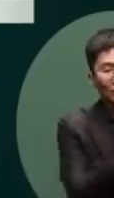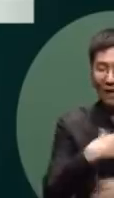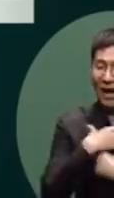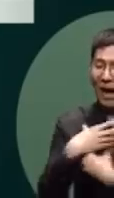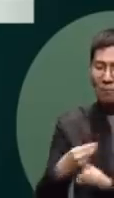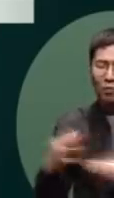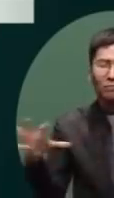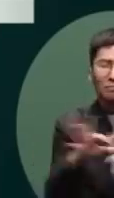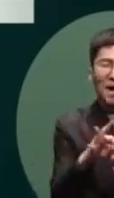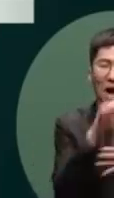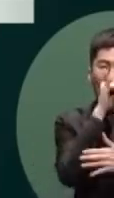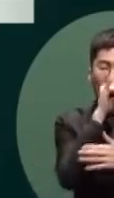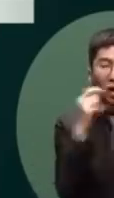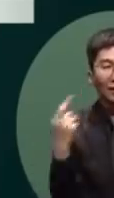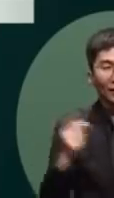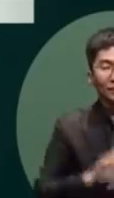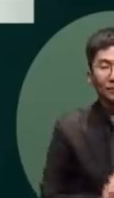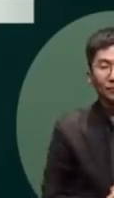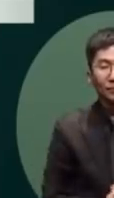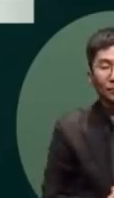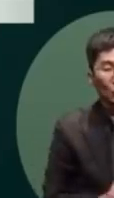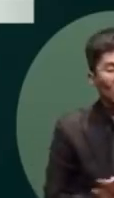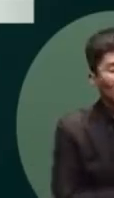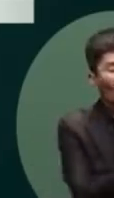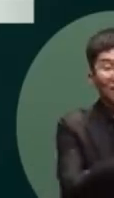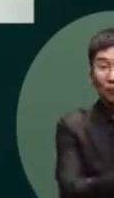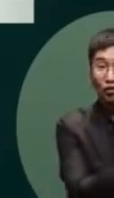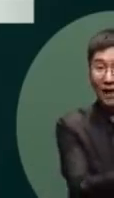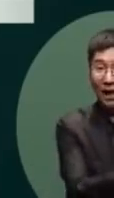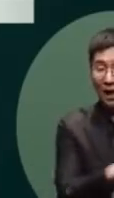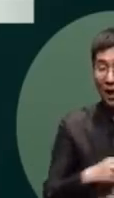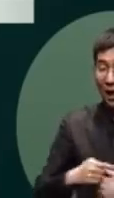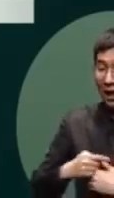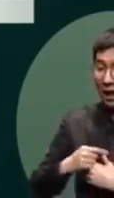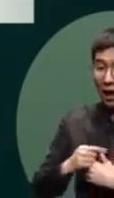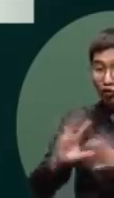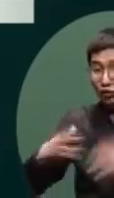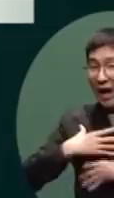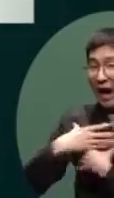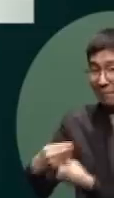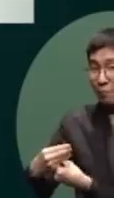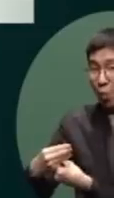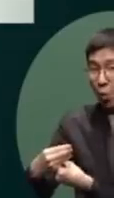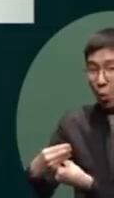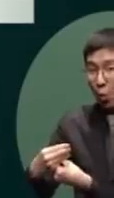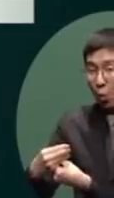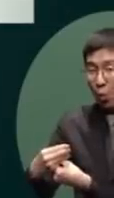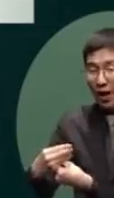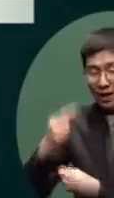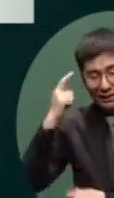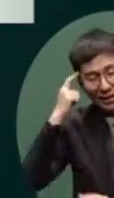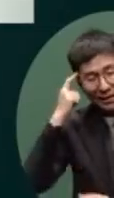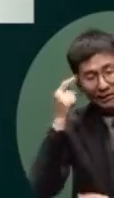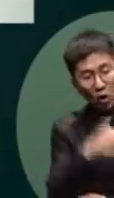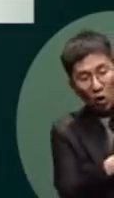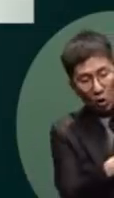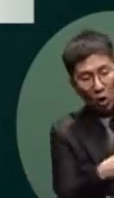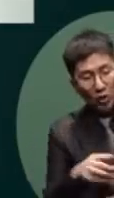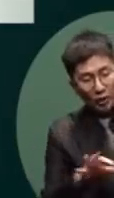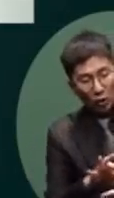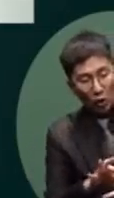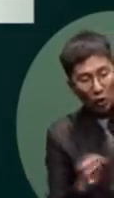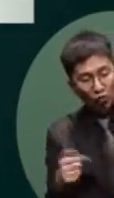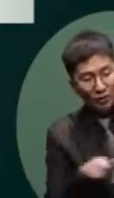뗄 수가 없는 문제고 그래서 이 경제 문제를 또 안보적 차원에서도 봐야 된다. 그래서